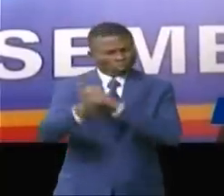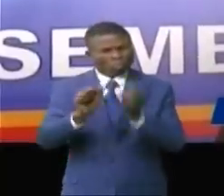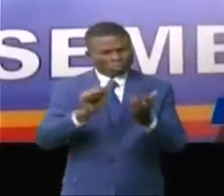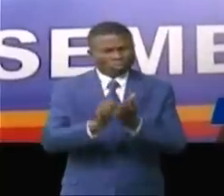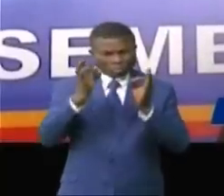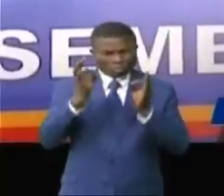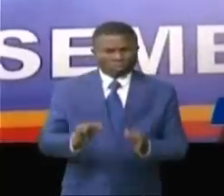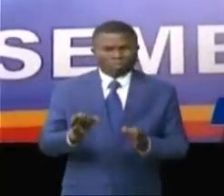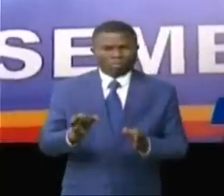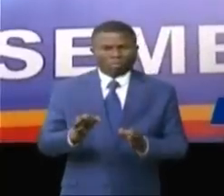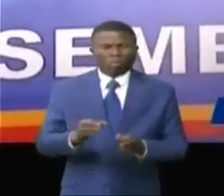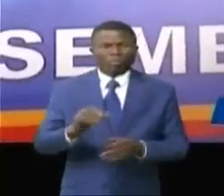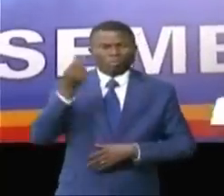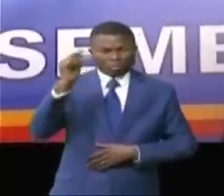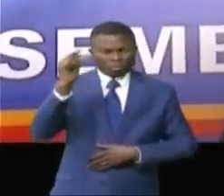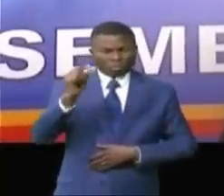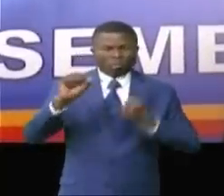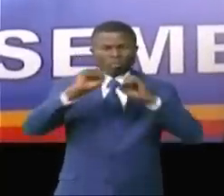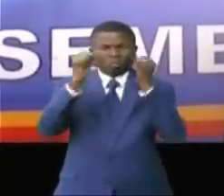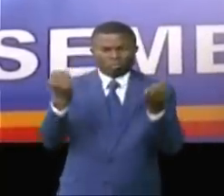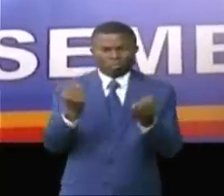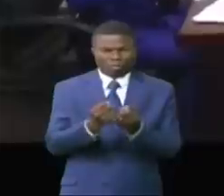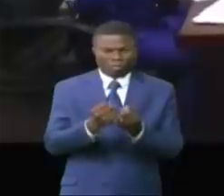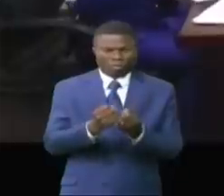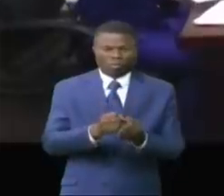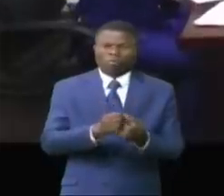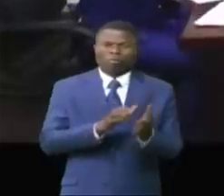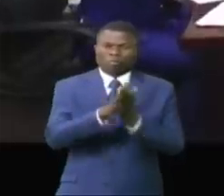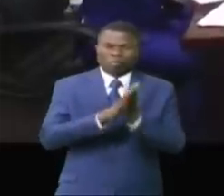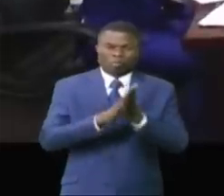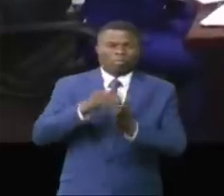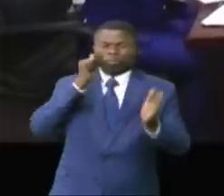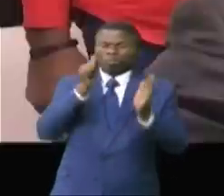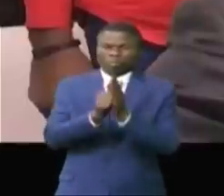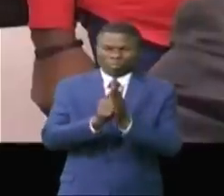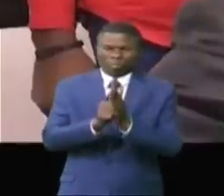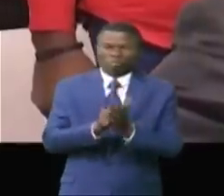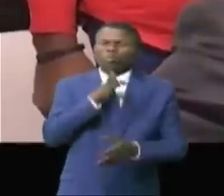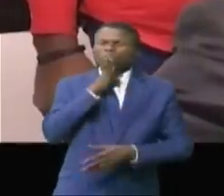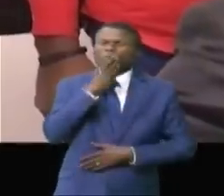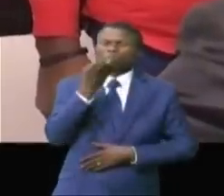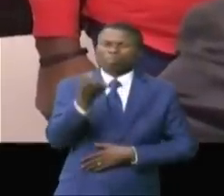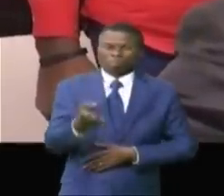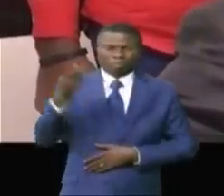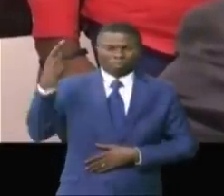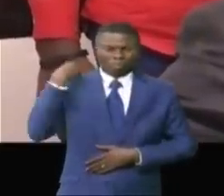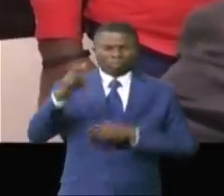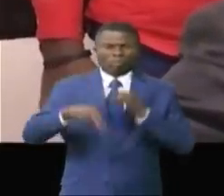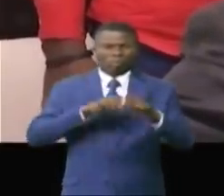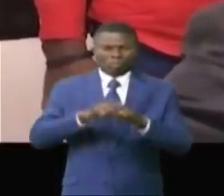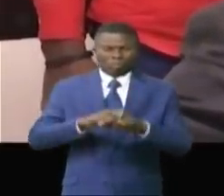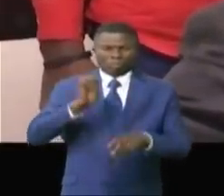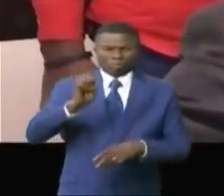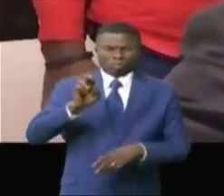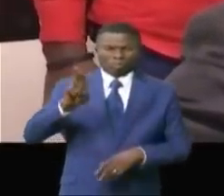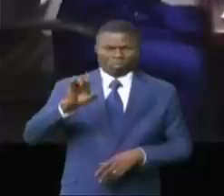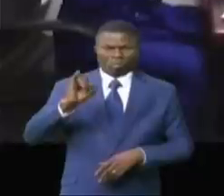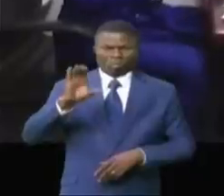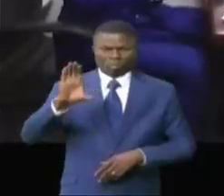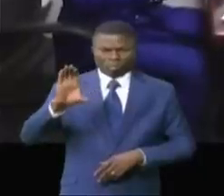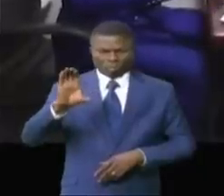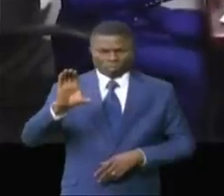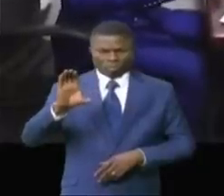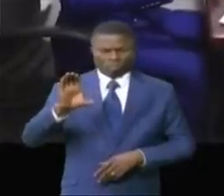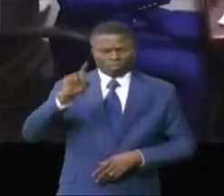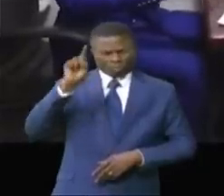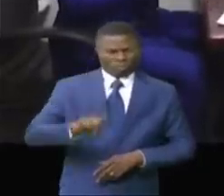en tout cas que le diamant de la SACIM ne soit plus concerné par cet arrêté qui n'a que trop duré. Pour les députés nationaux, Eric Ilunga,